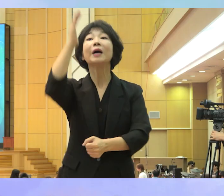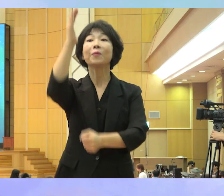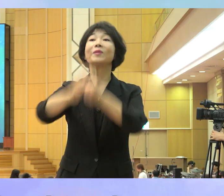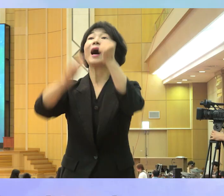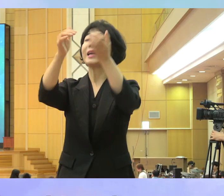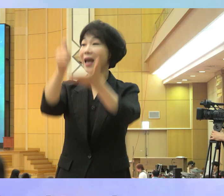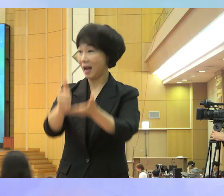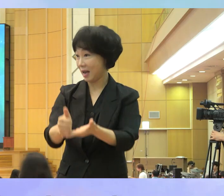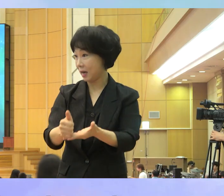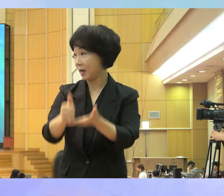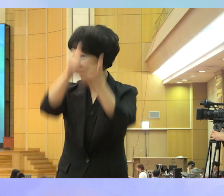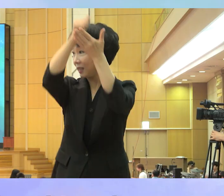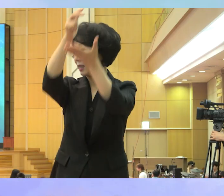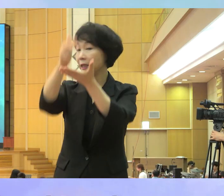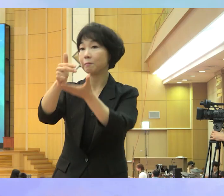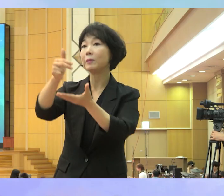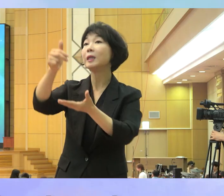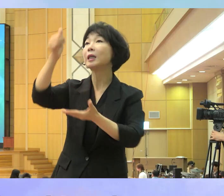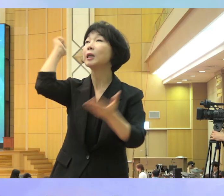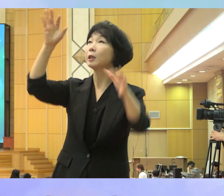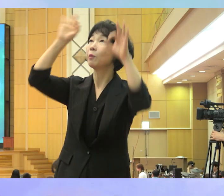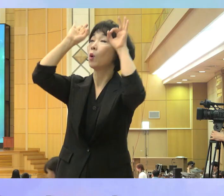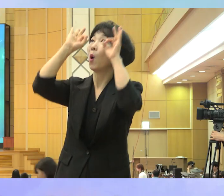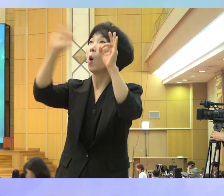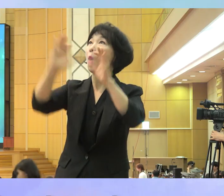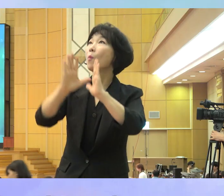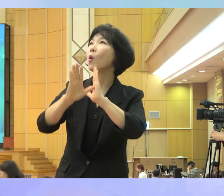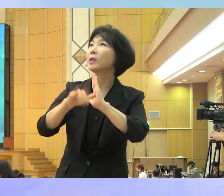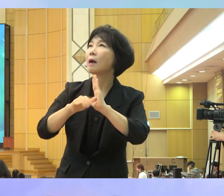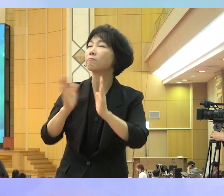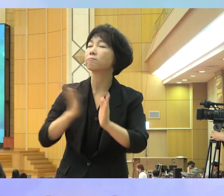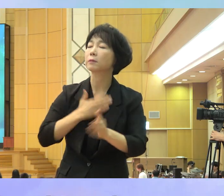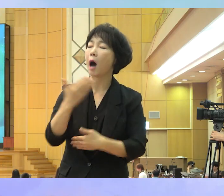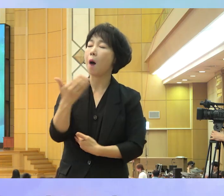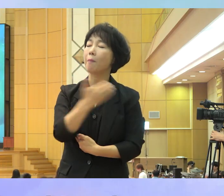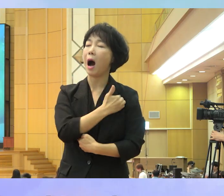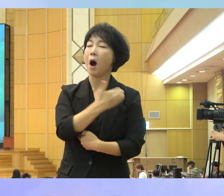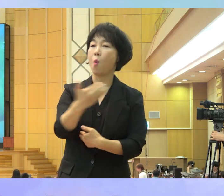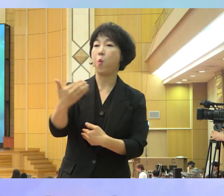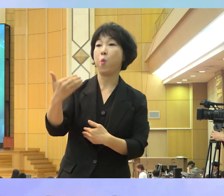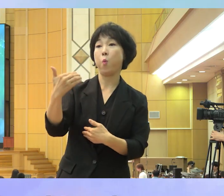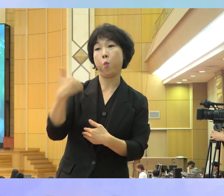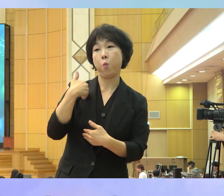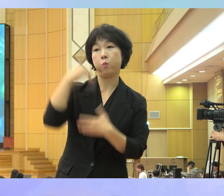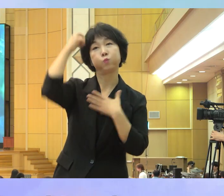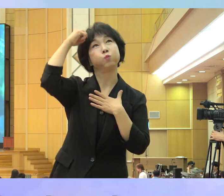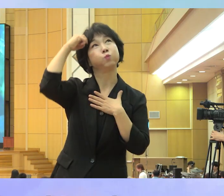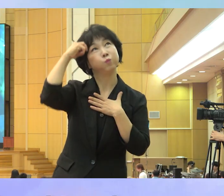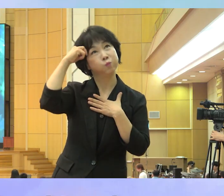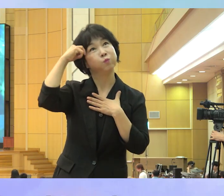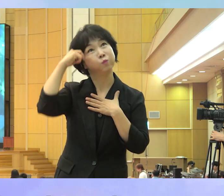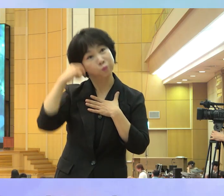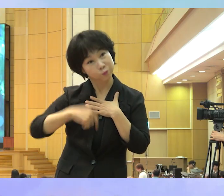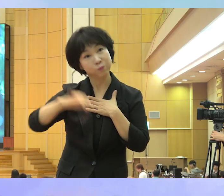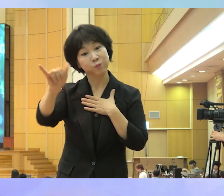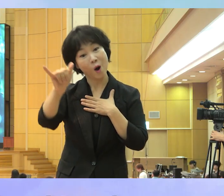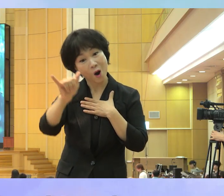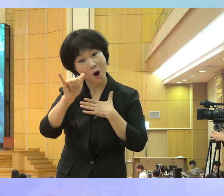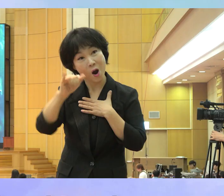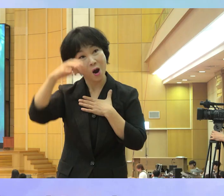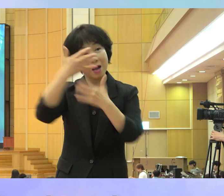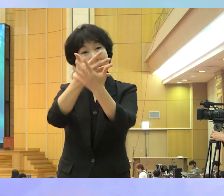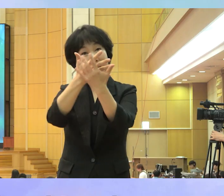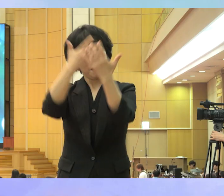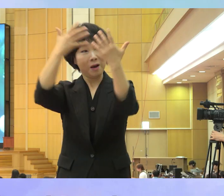없었네. 나의 하나님 그분을 뵐 때 나는 만족하였네. 저기